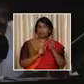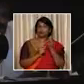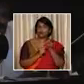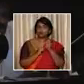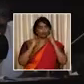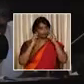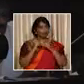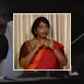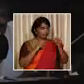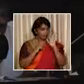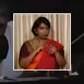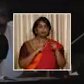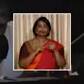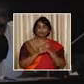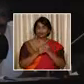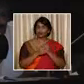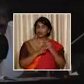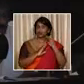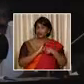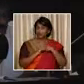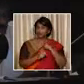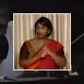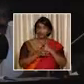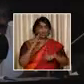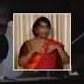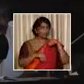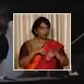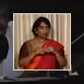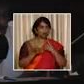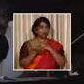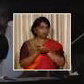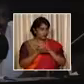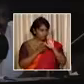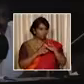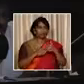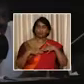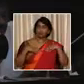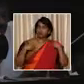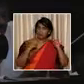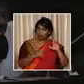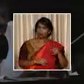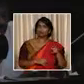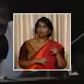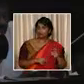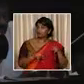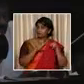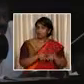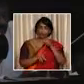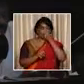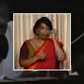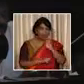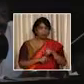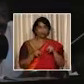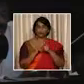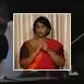ஆட்சியாளர்கள் நிம்மதியாக இருக்கிறார்களா? ஆகவே இந்த கொல்லப்பட்ட நீங்கள் அநியாயமாக இந்த குண்டுகளை வீசி கொன்ற மக்களுடைய ஆத்மாக்கள்